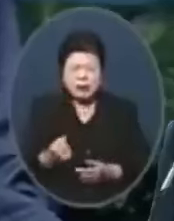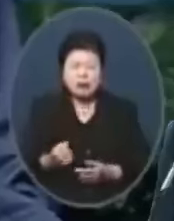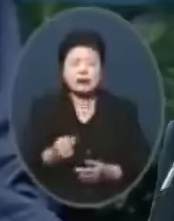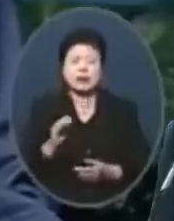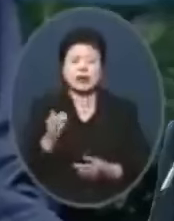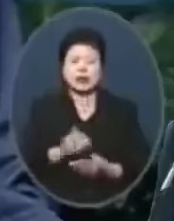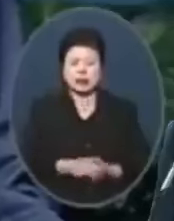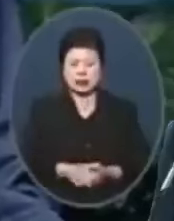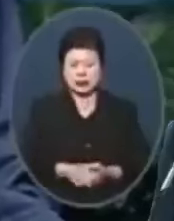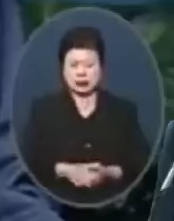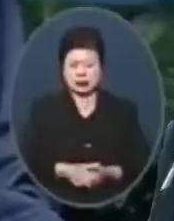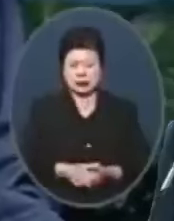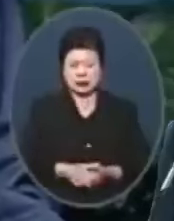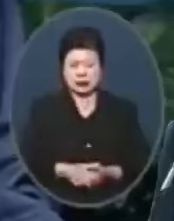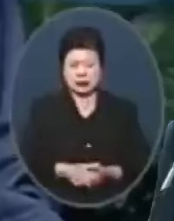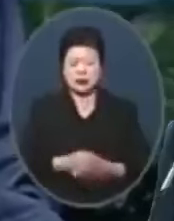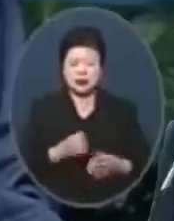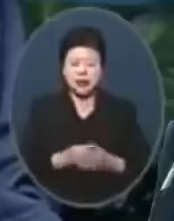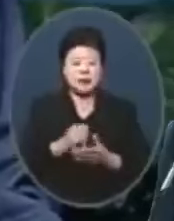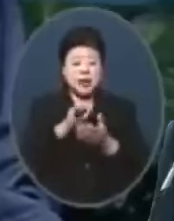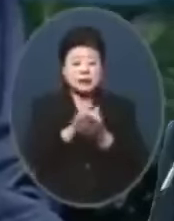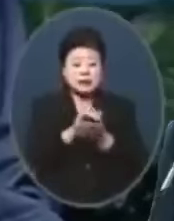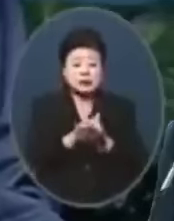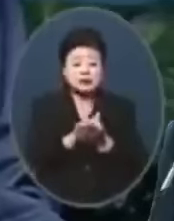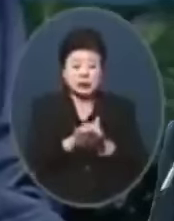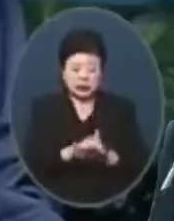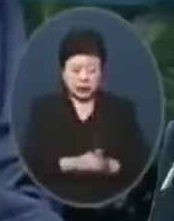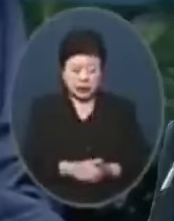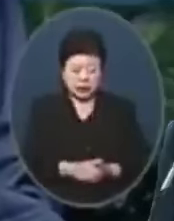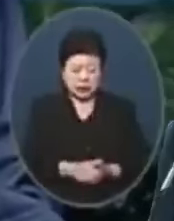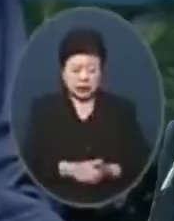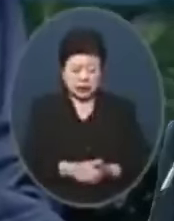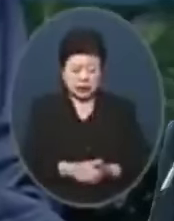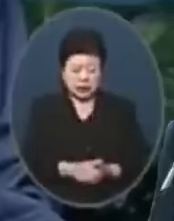것입니다. 그러므로 친구를 향해서